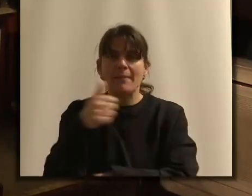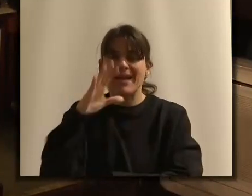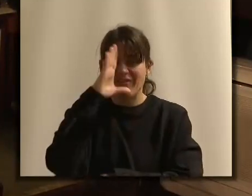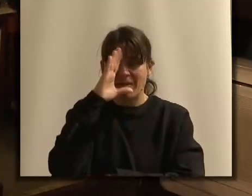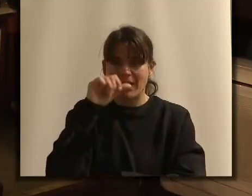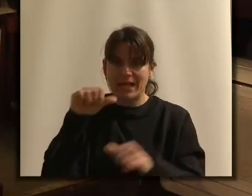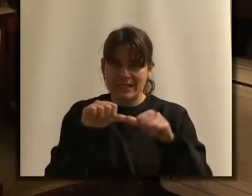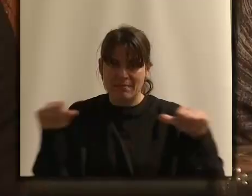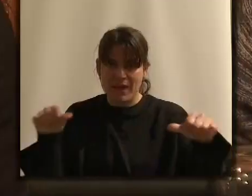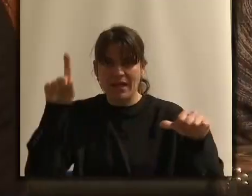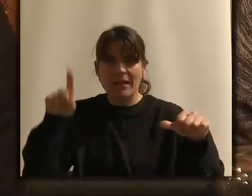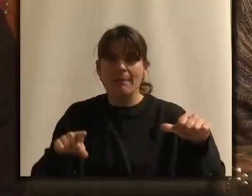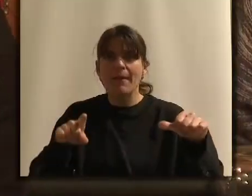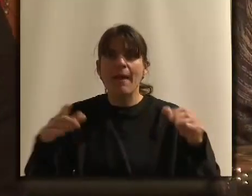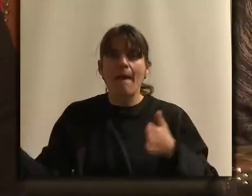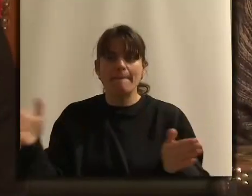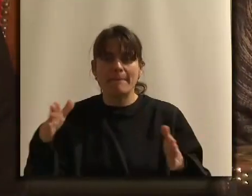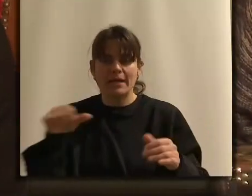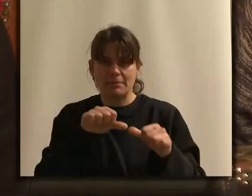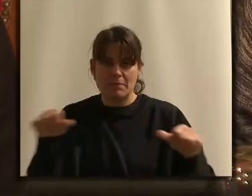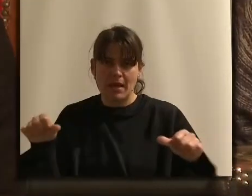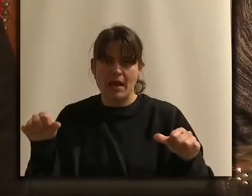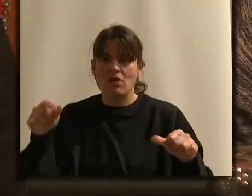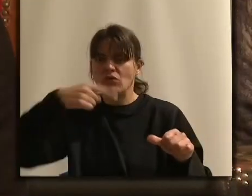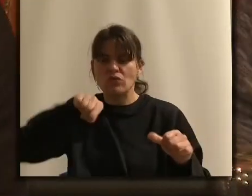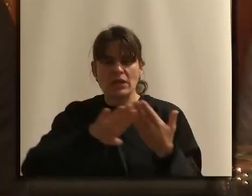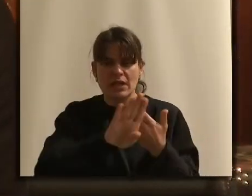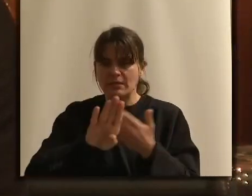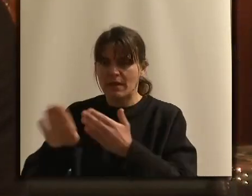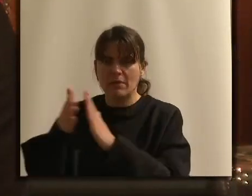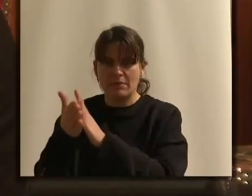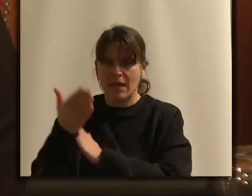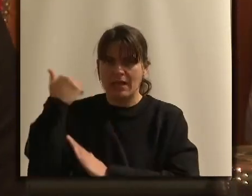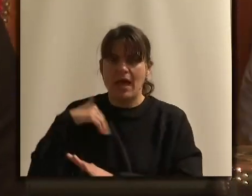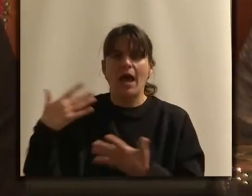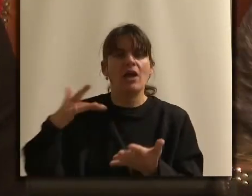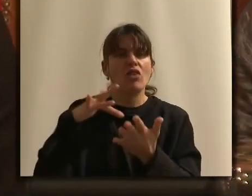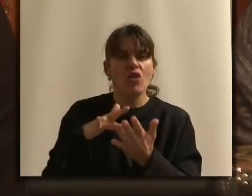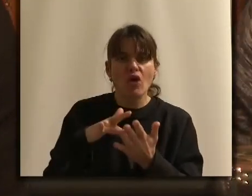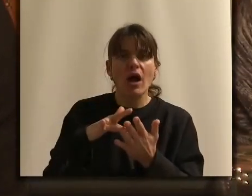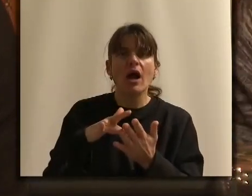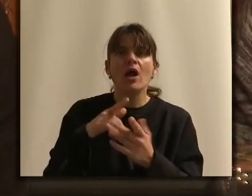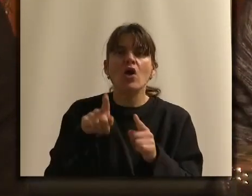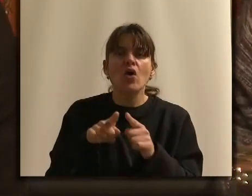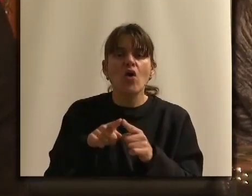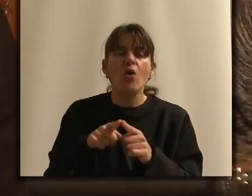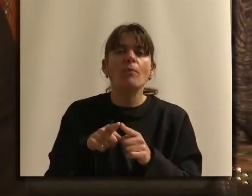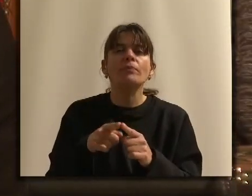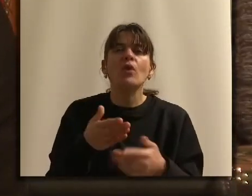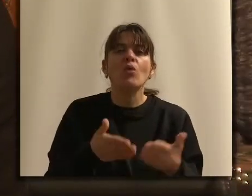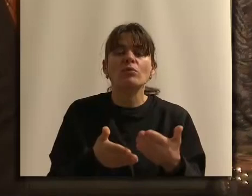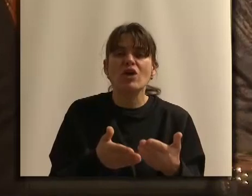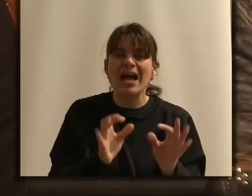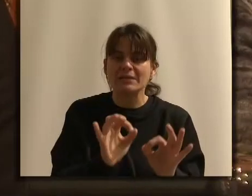març. Aquestes obres ja les hem explicat, amb els veïns també, i ara toca passar les contribucions especials. Sabeu que en totes les